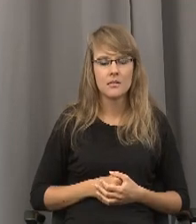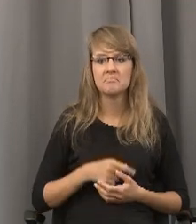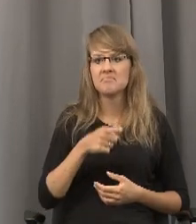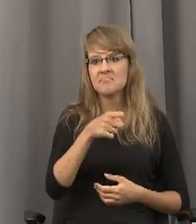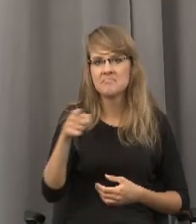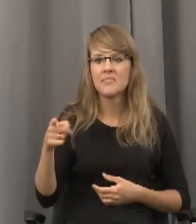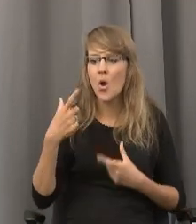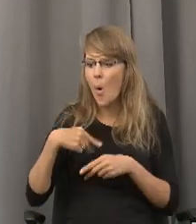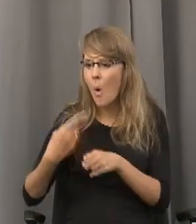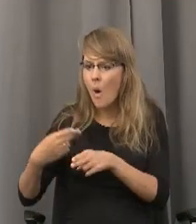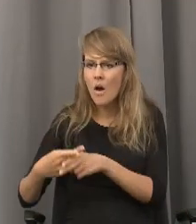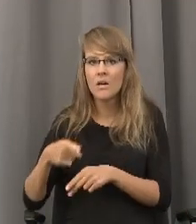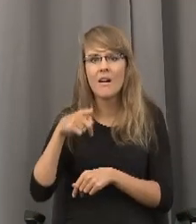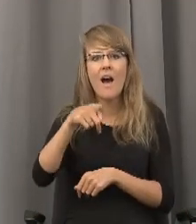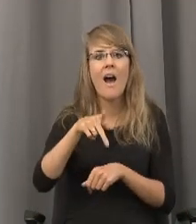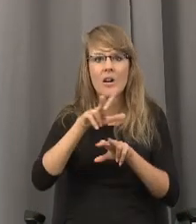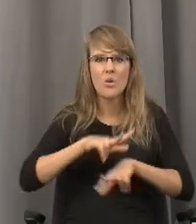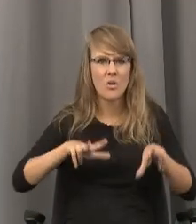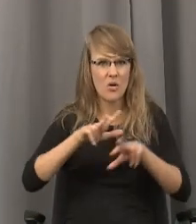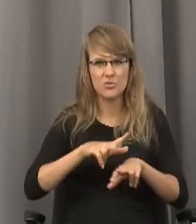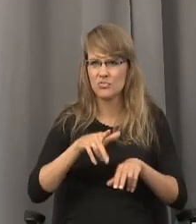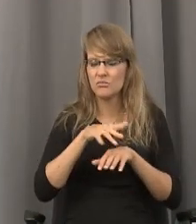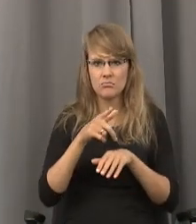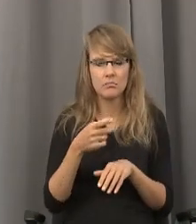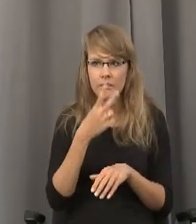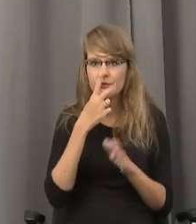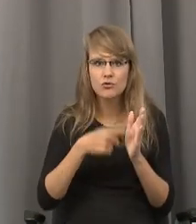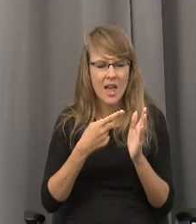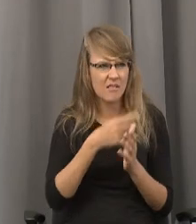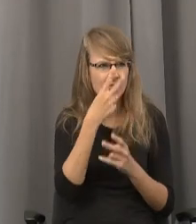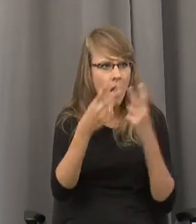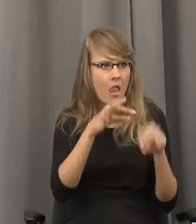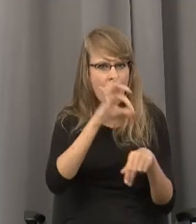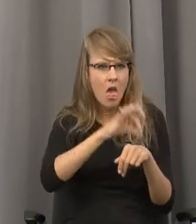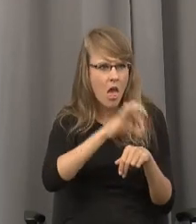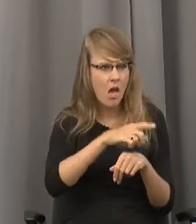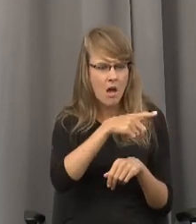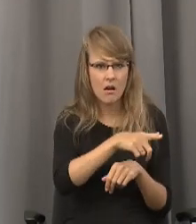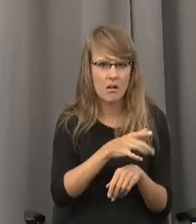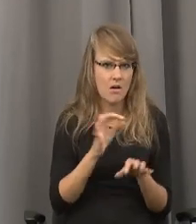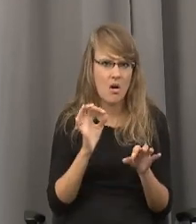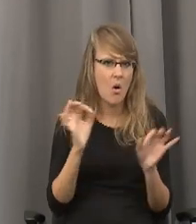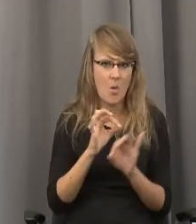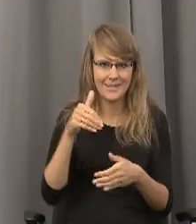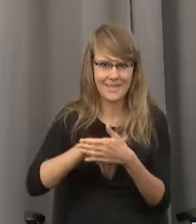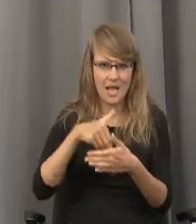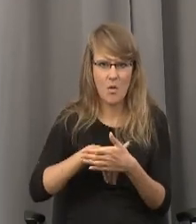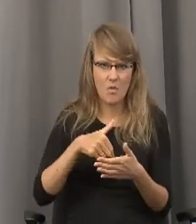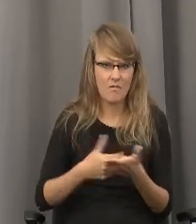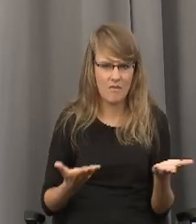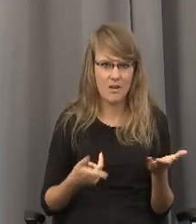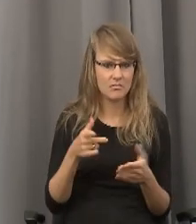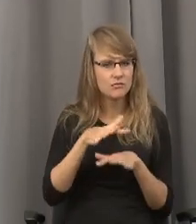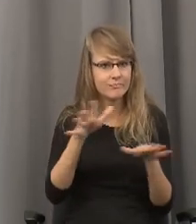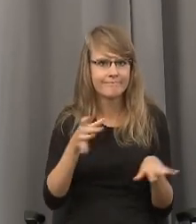nieadekwatne i lekceważące zachowanie ze strony lekarzy i kadry lekarskiej w stosunku do osób starszych. Tutaj też